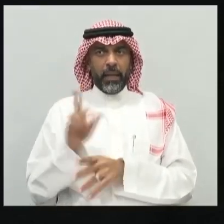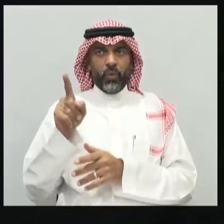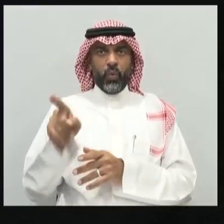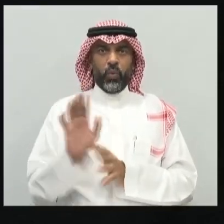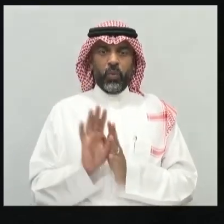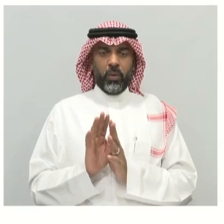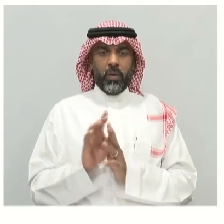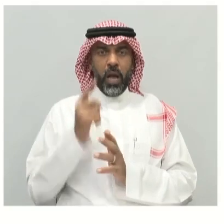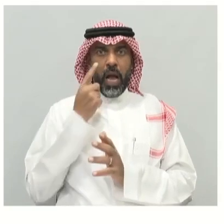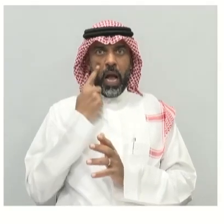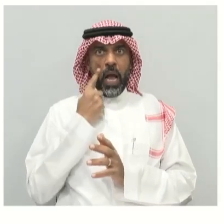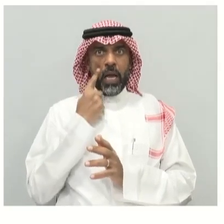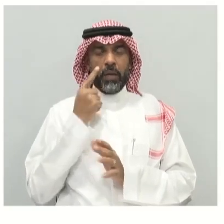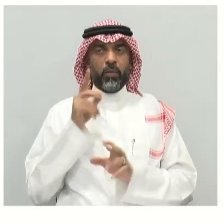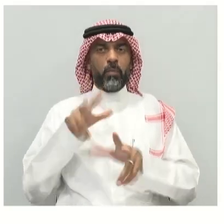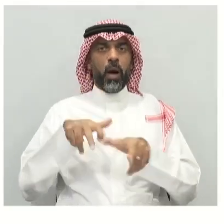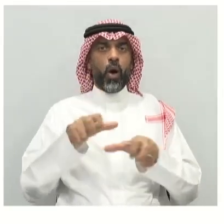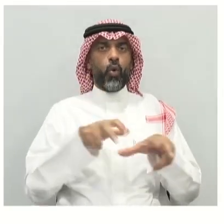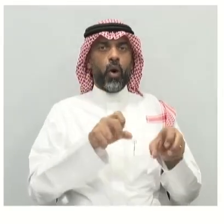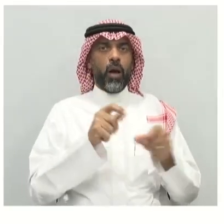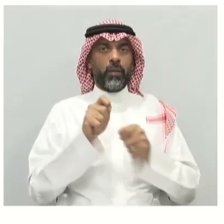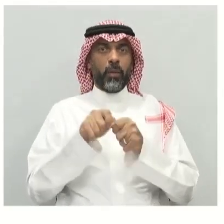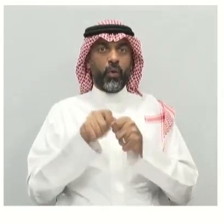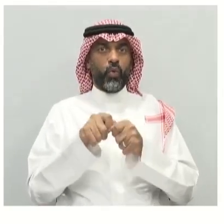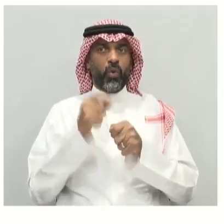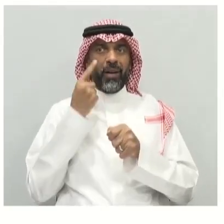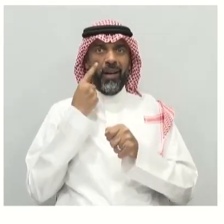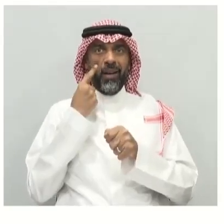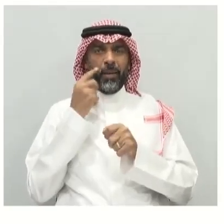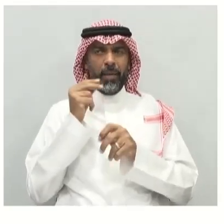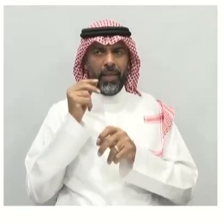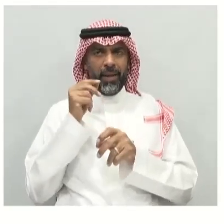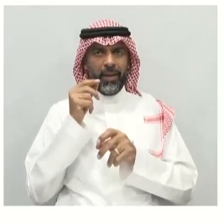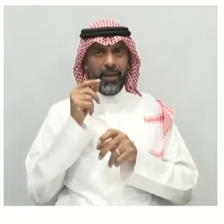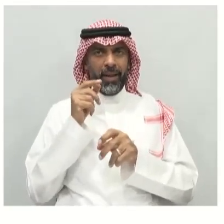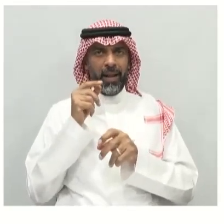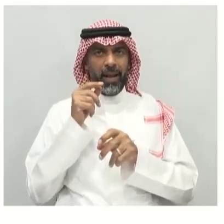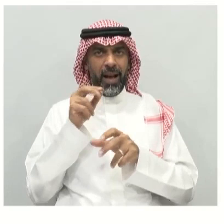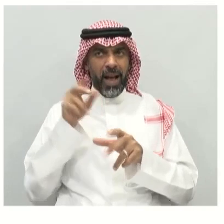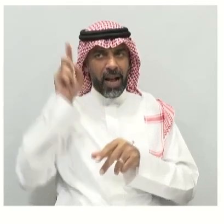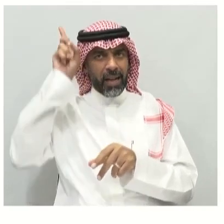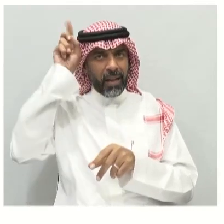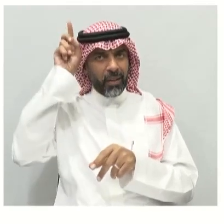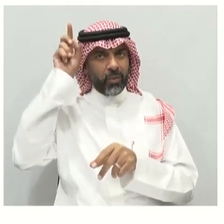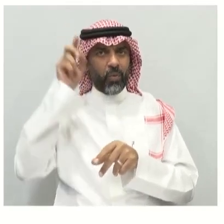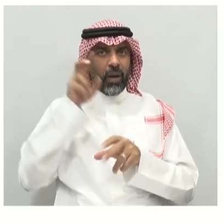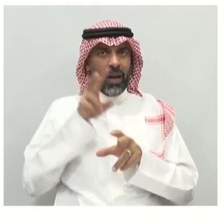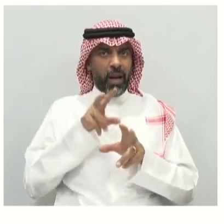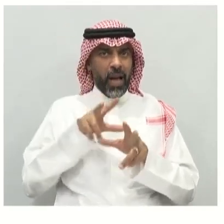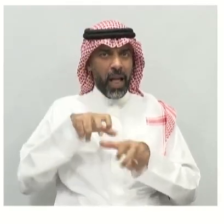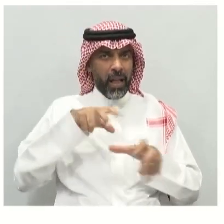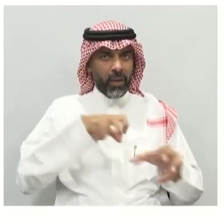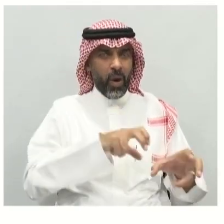طبيعيه من مخلوقات حيه يعني موجوده معانا في الطبيعه